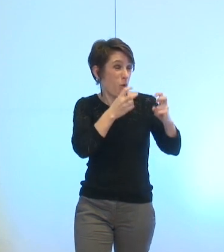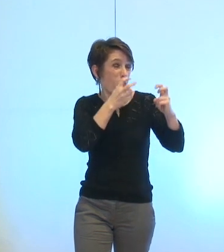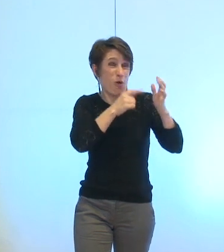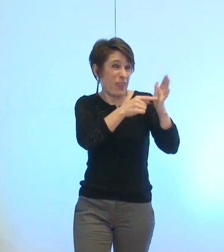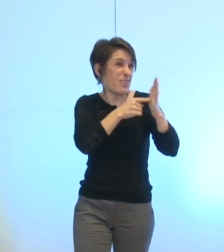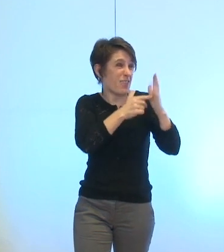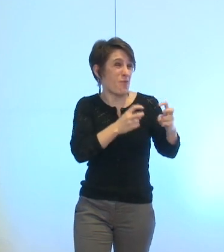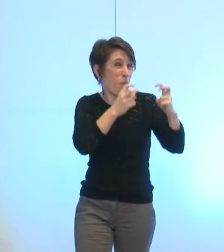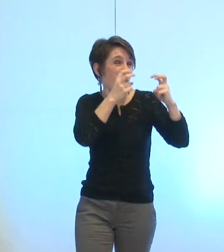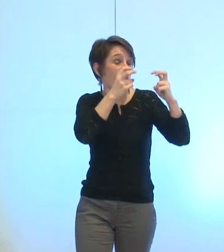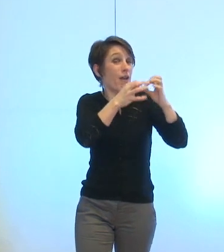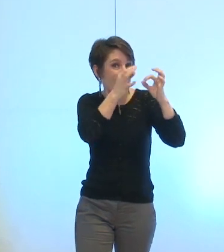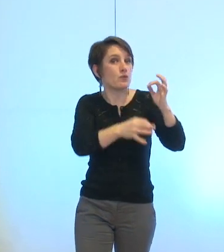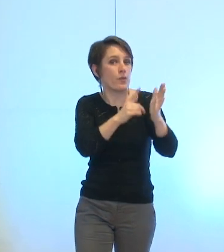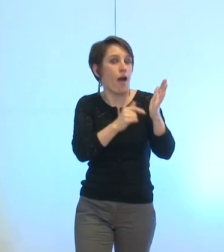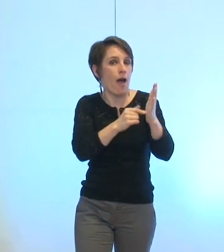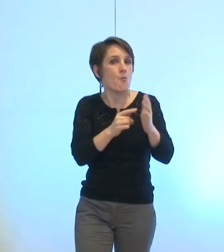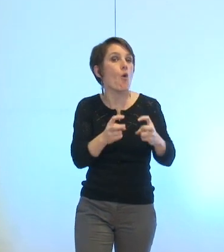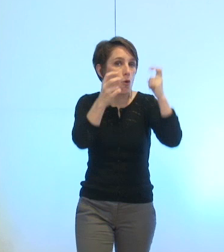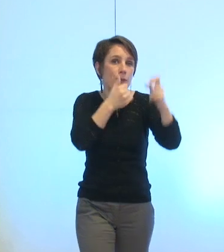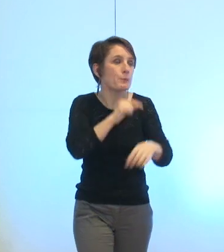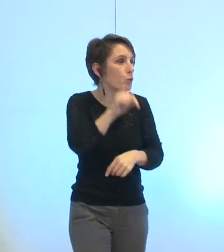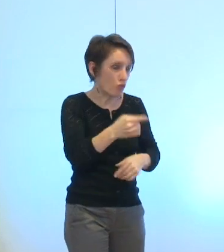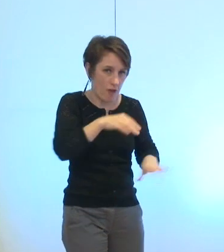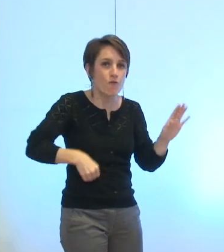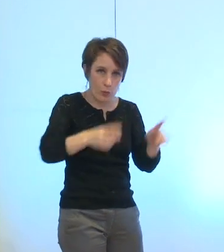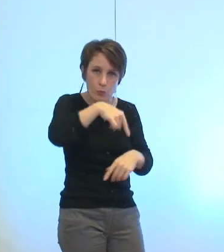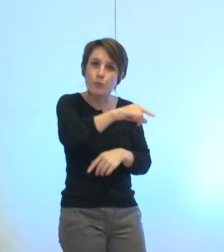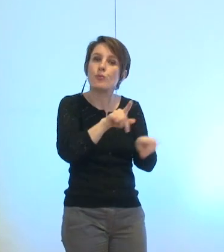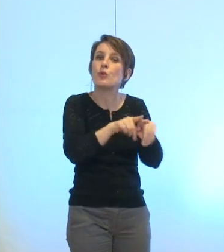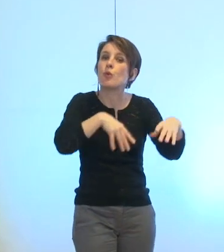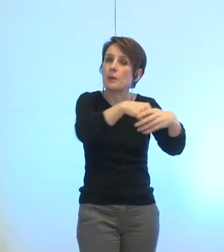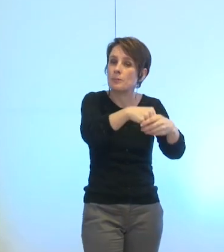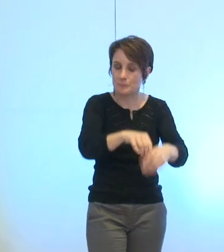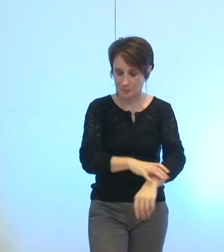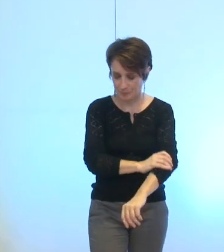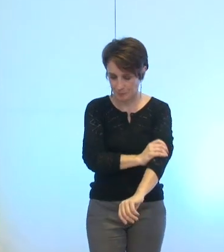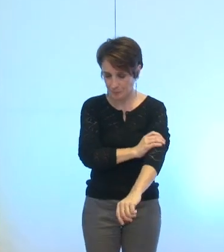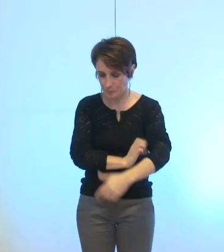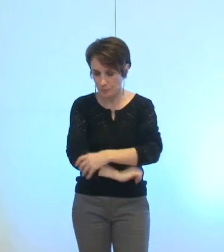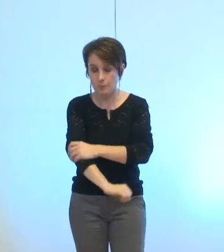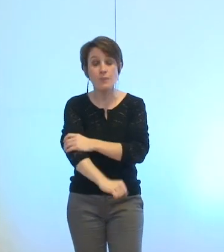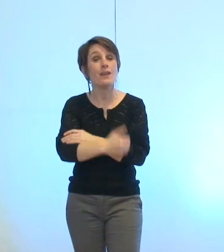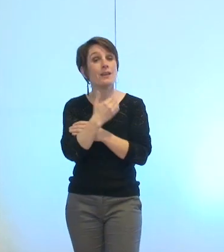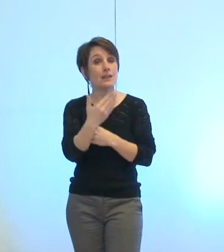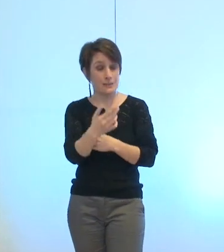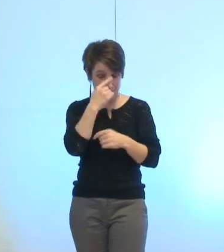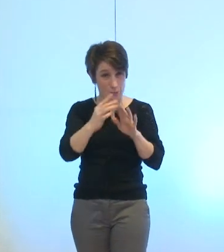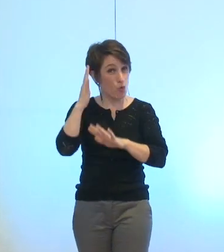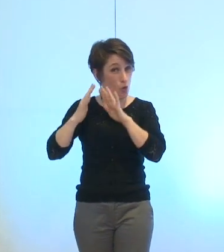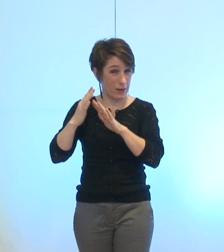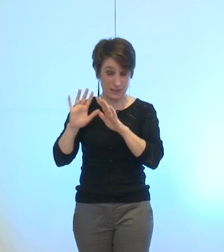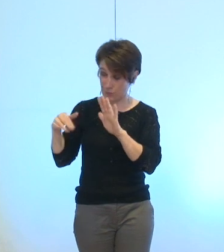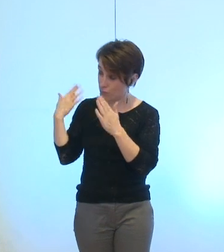corresponsable ça c'est pour le passé jusqu'en 2014 à quoi assistons-nous